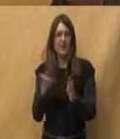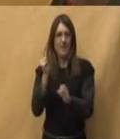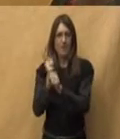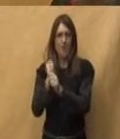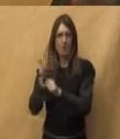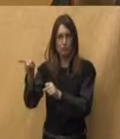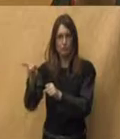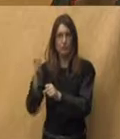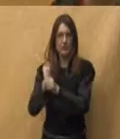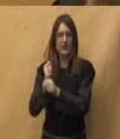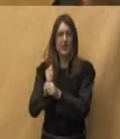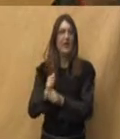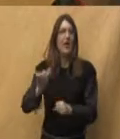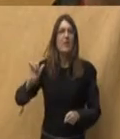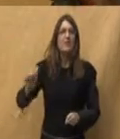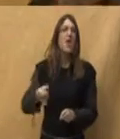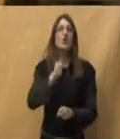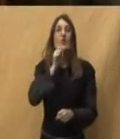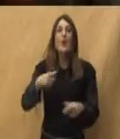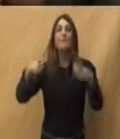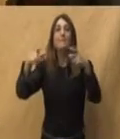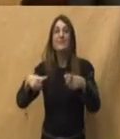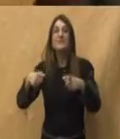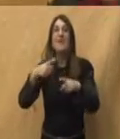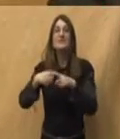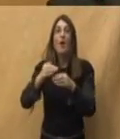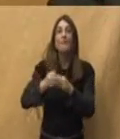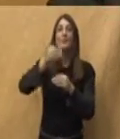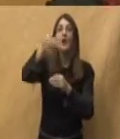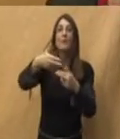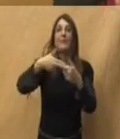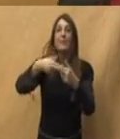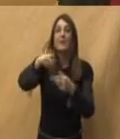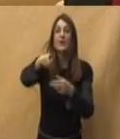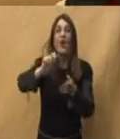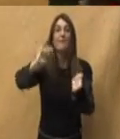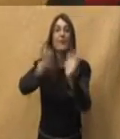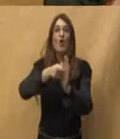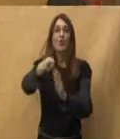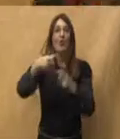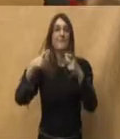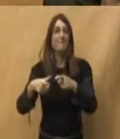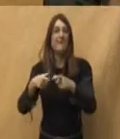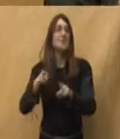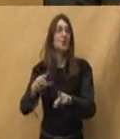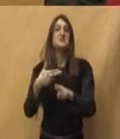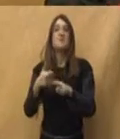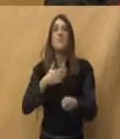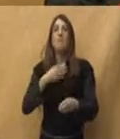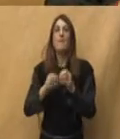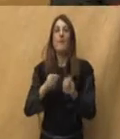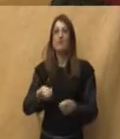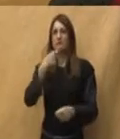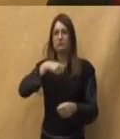na poslu neko radi i najzgodnija mu je pizza jer neko preko puta prodaje pizzu. To je najkraći put. I on je rešio svoj problem.